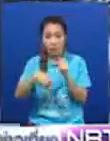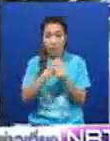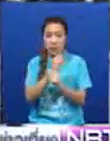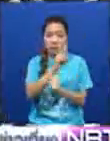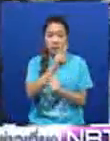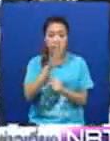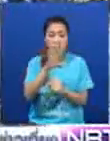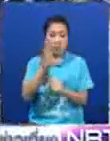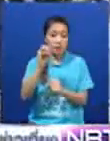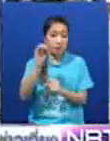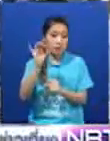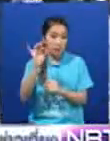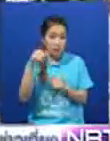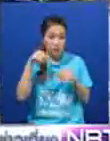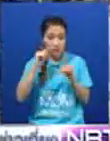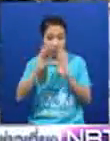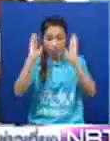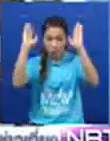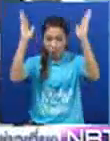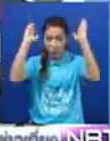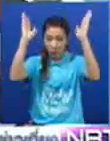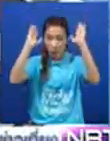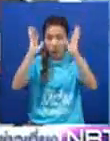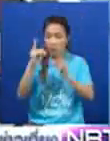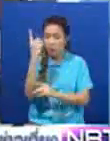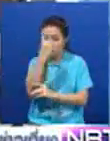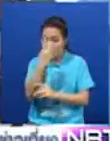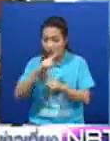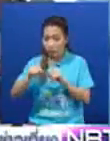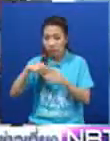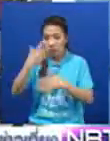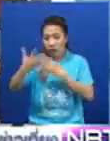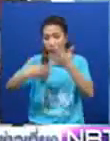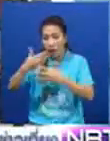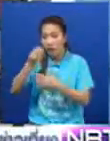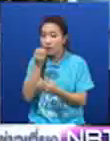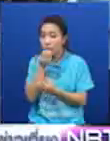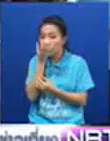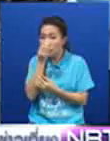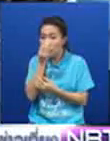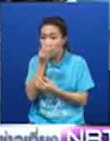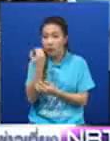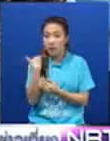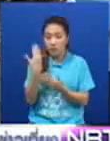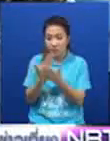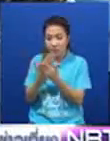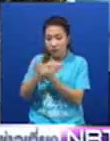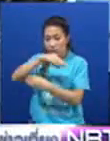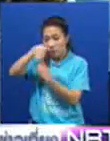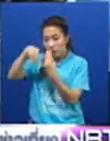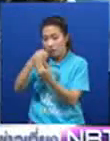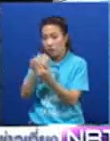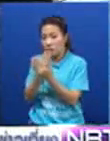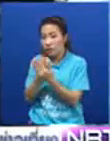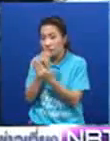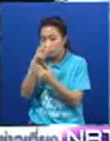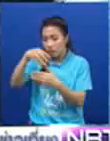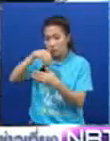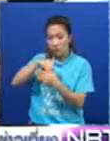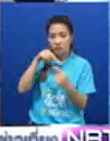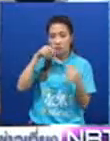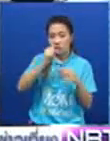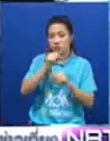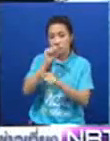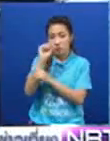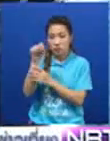2558นำคณะประชาสัมพันธ์ดารานักแสดงค่ะมาจำหน่ายดอกมะลิวันแม่โดยรายได้ส่วนหนึ่งจะนำเข้าสภาสังคมสงเครา